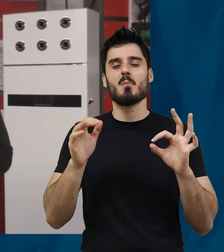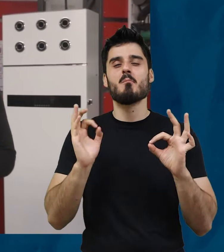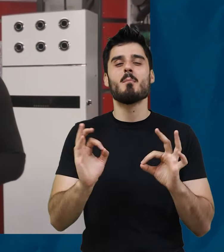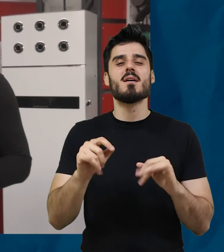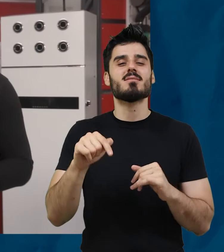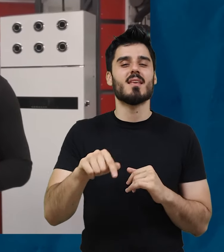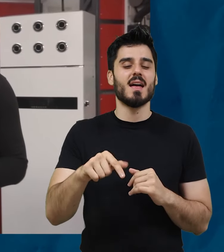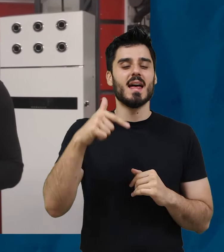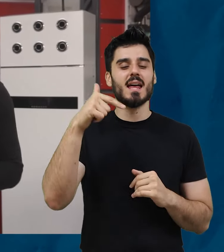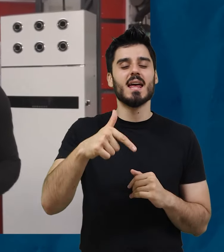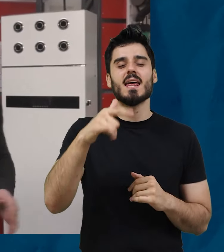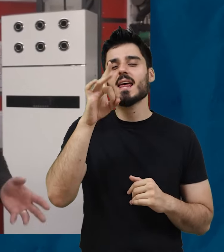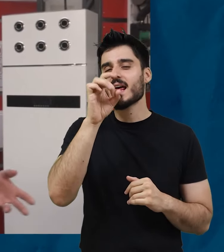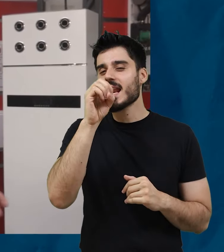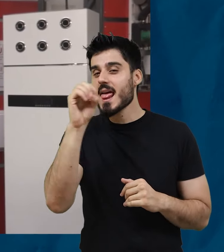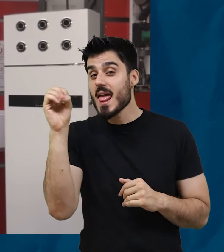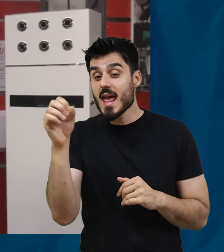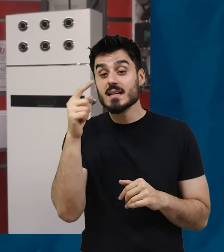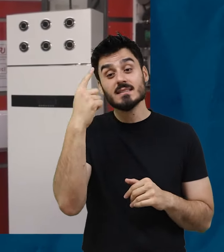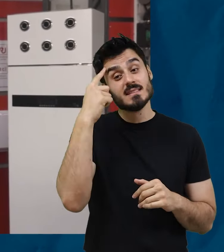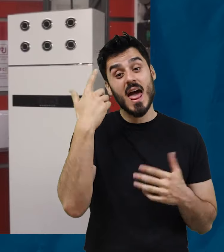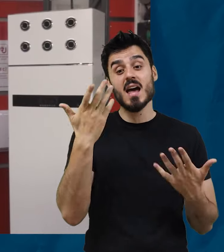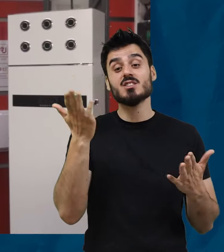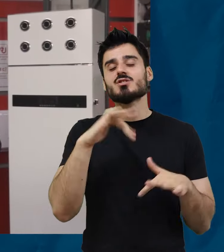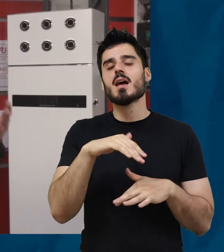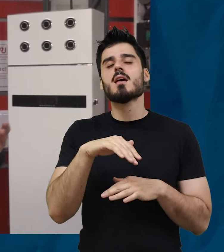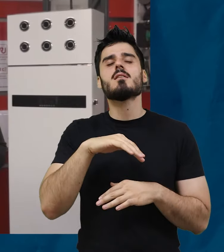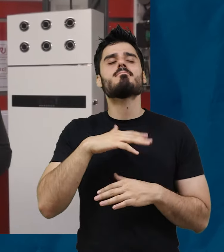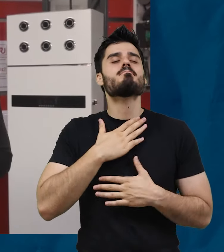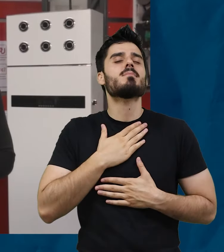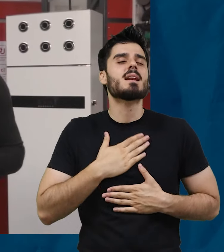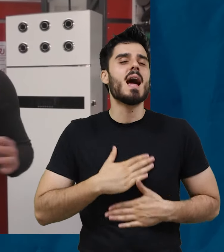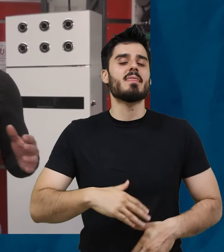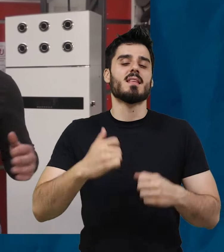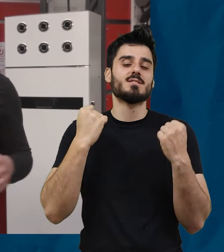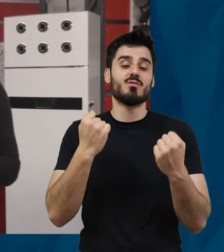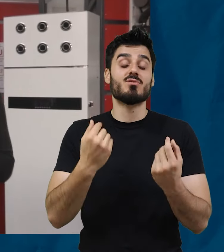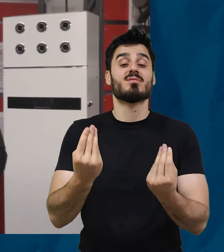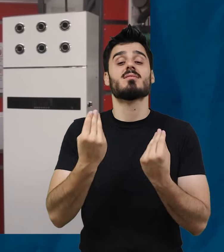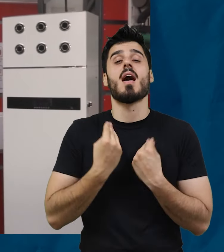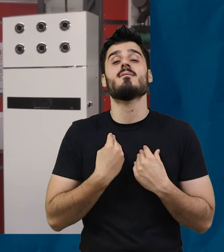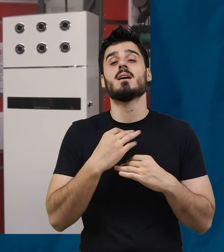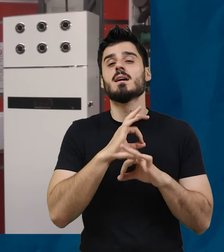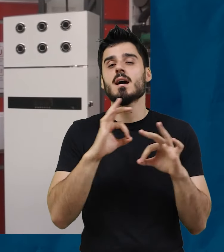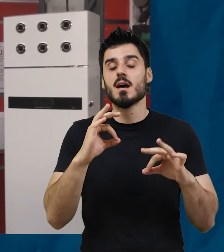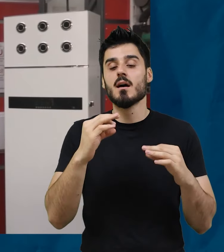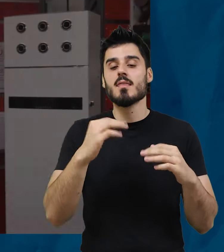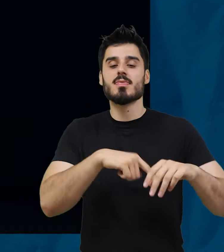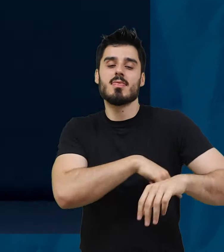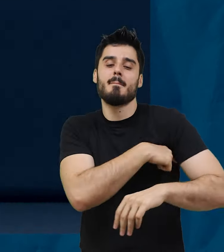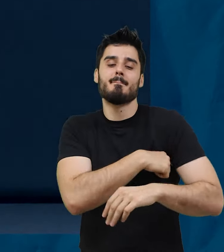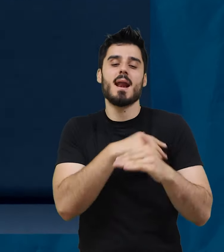Намираме се в шоурума на Гри. Тук знаят как да направят живота ни максимално приятен, осигурявайки ни оптимални